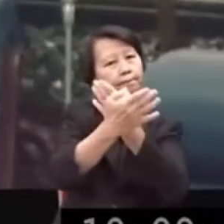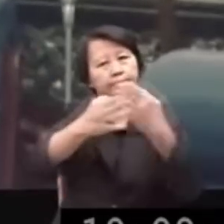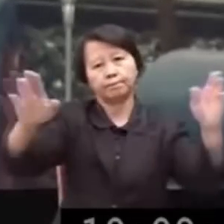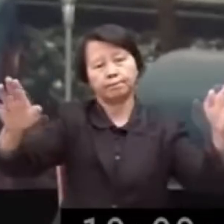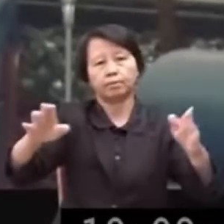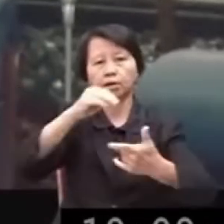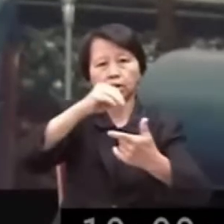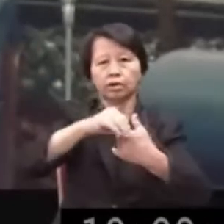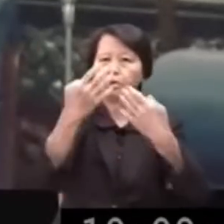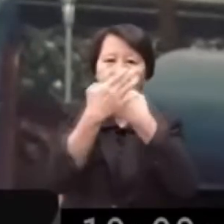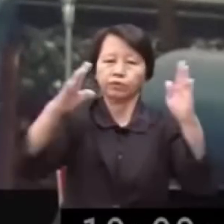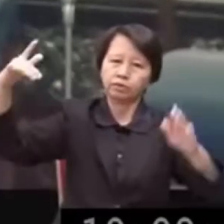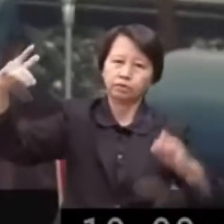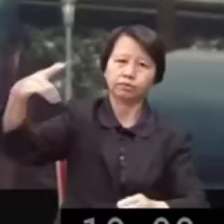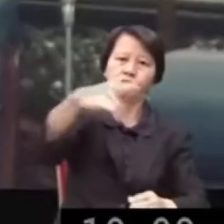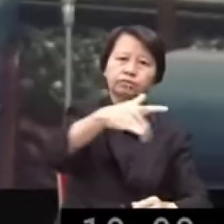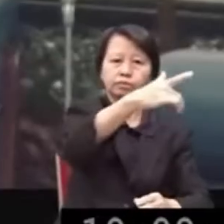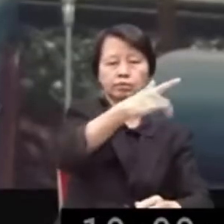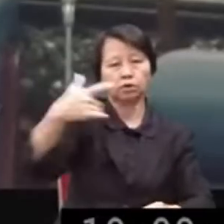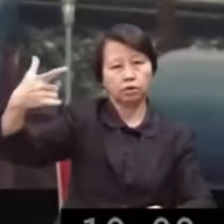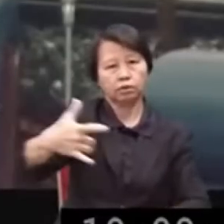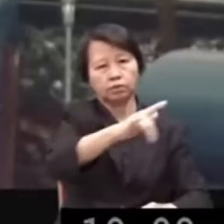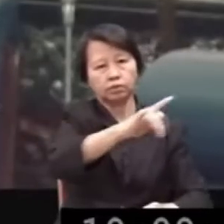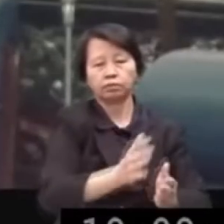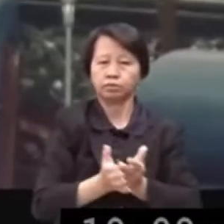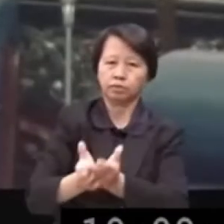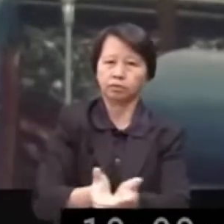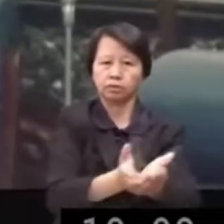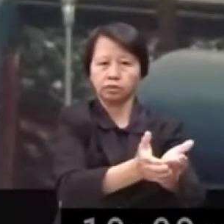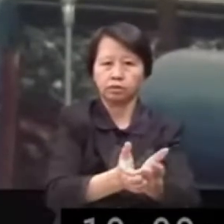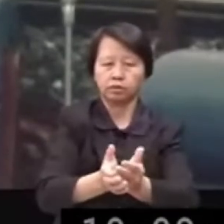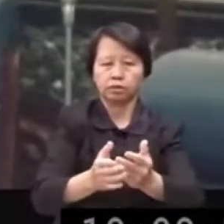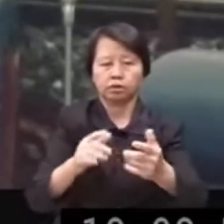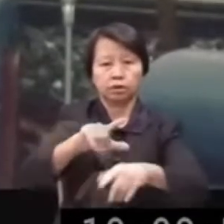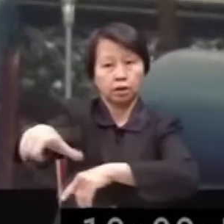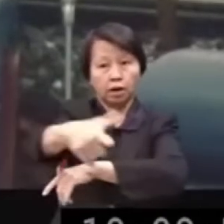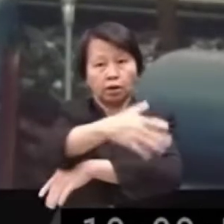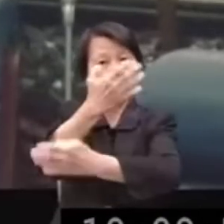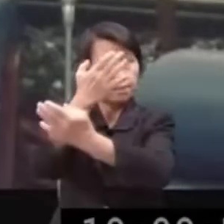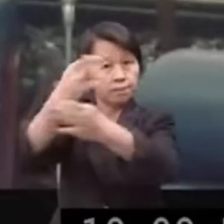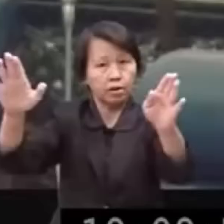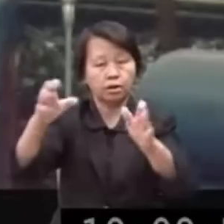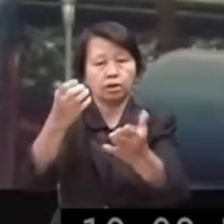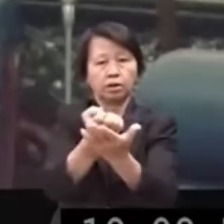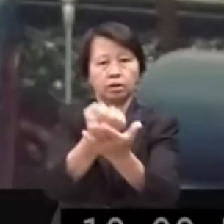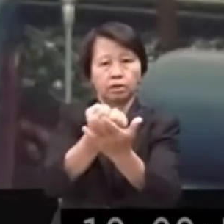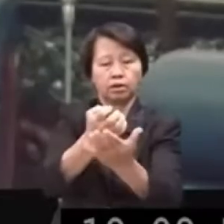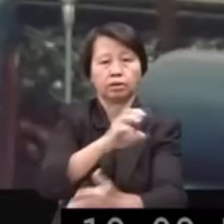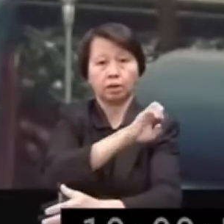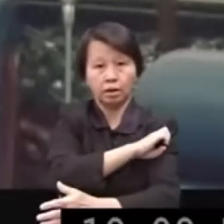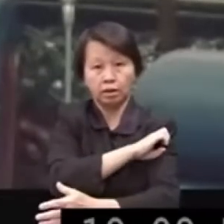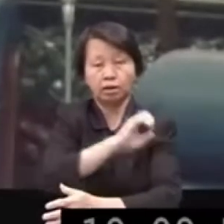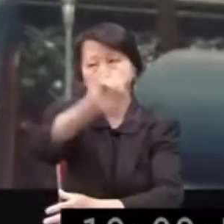atau freedom of navigation lepas ataupun di zone ekonomi eksklusif